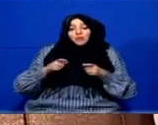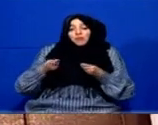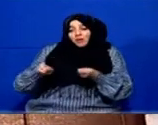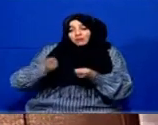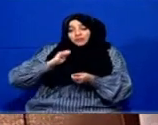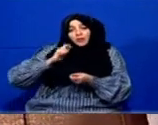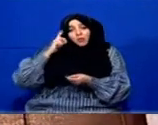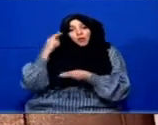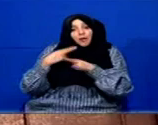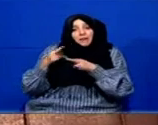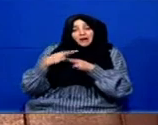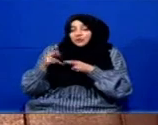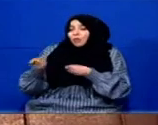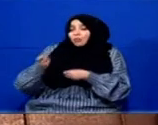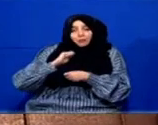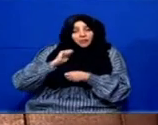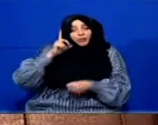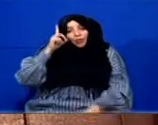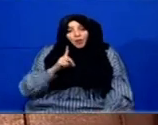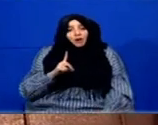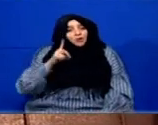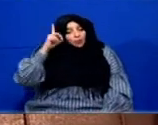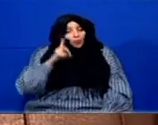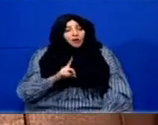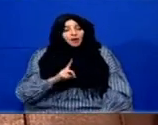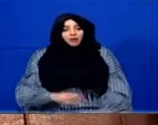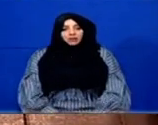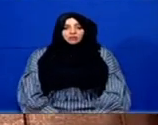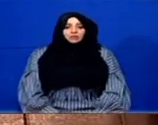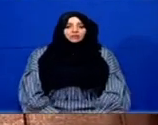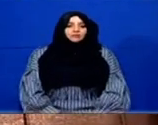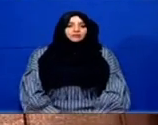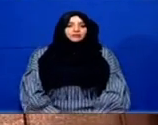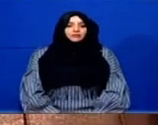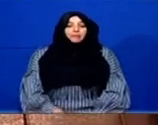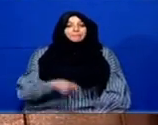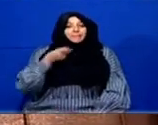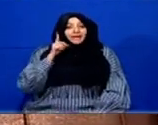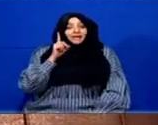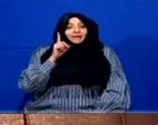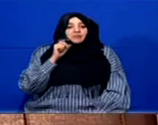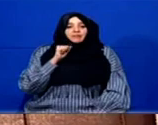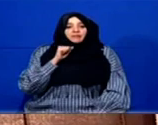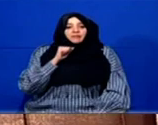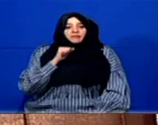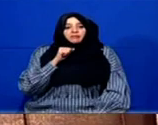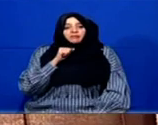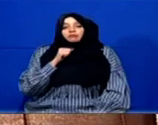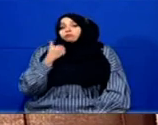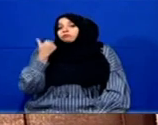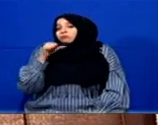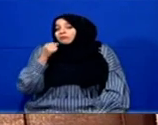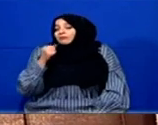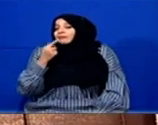الى غير ذلك من الاسباب التعويض في حد ذاته مشروح ولكن التعويض قد